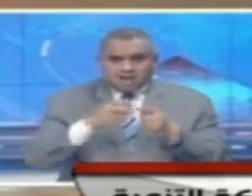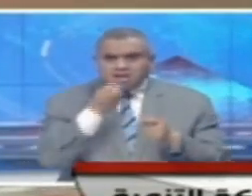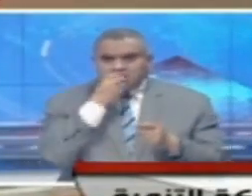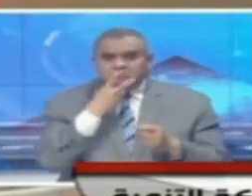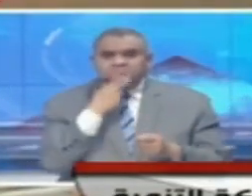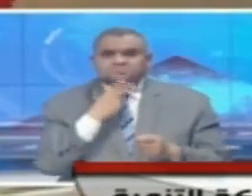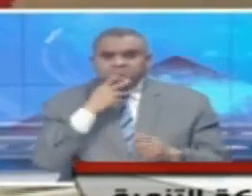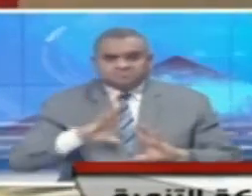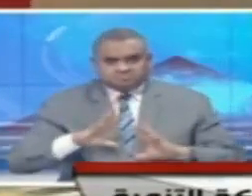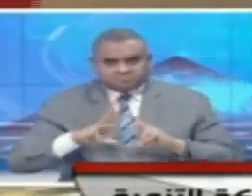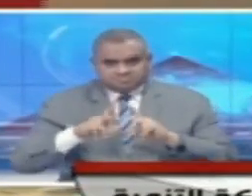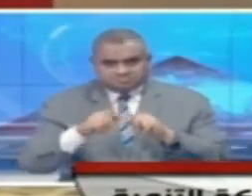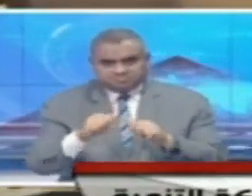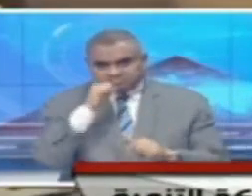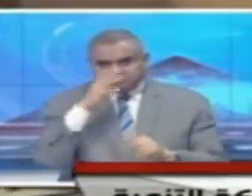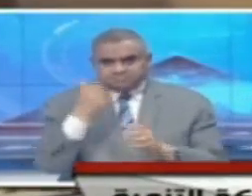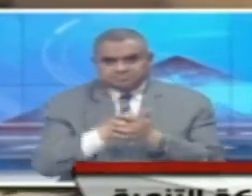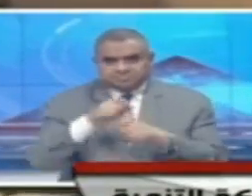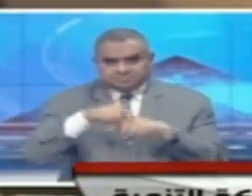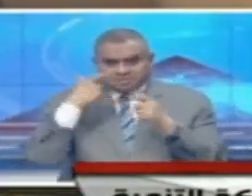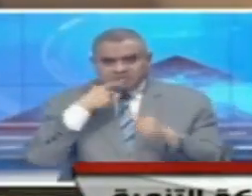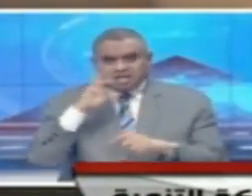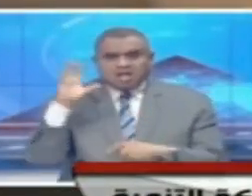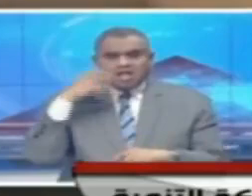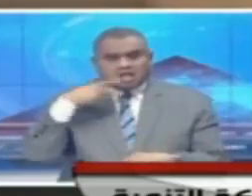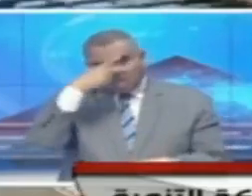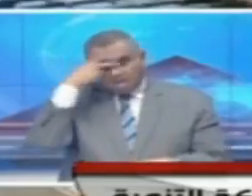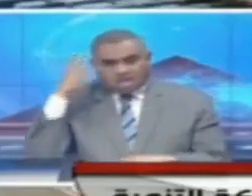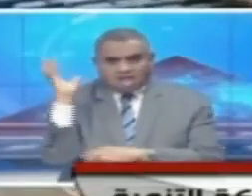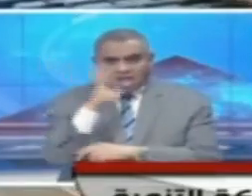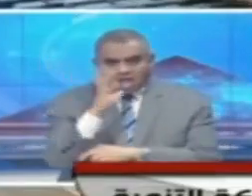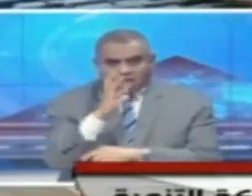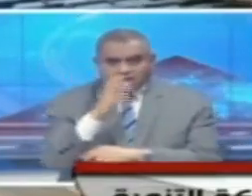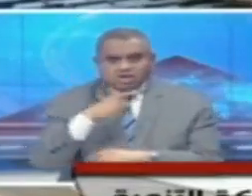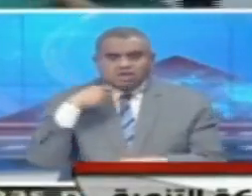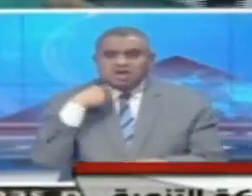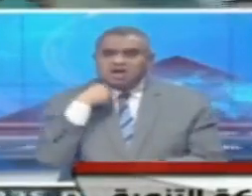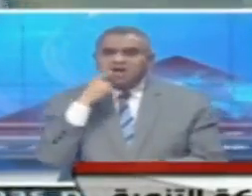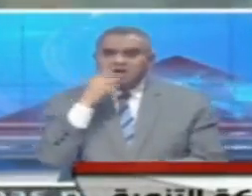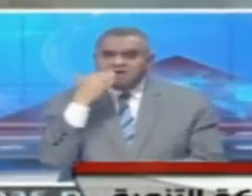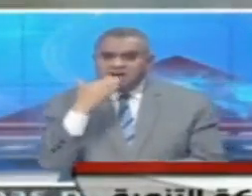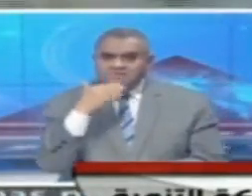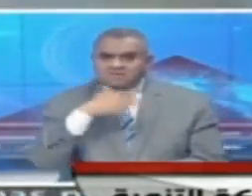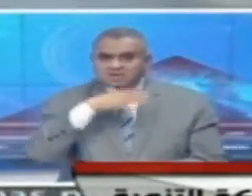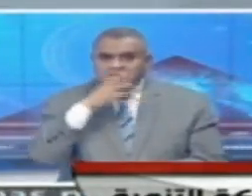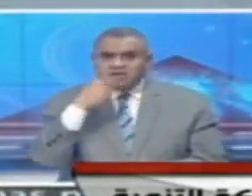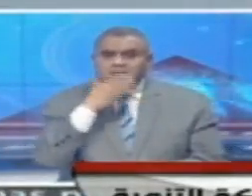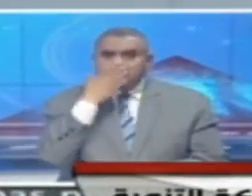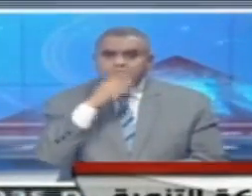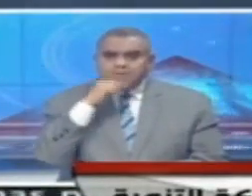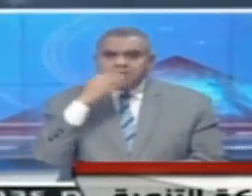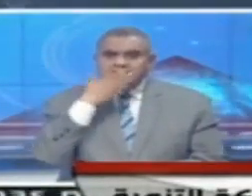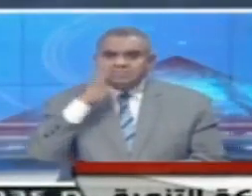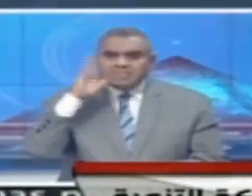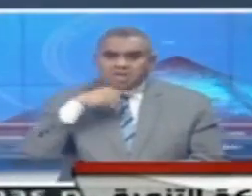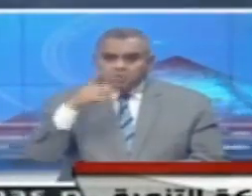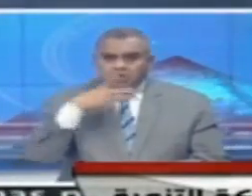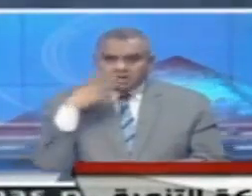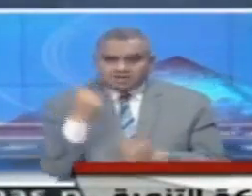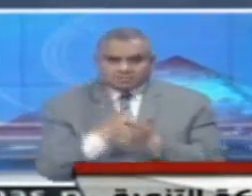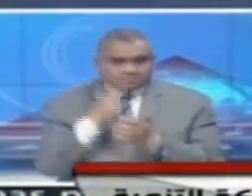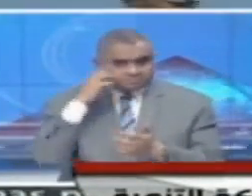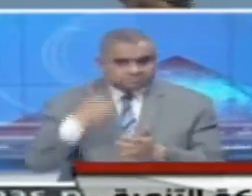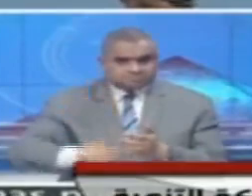التي استفادت منها مدن العريش ورفح والشيخ زويد. بحيرة البردويل شهدت كذلك